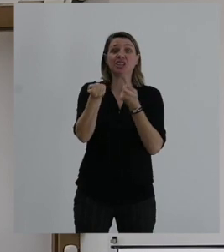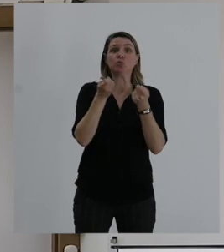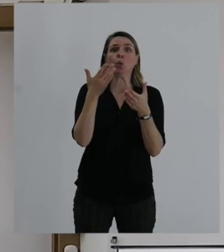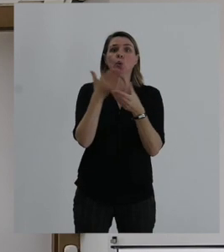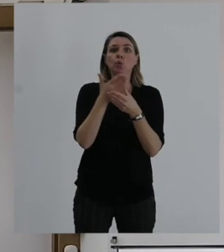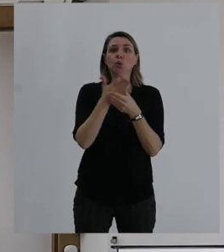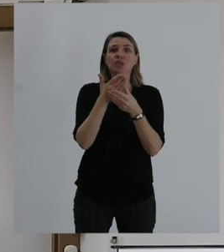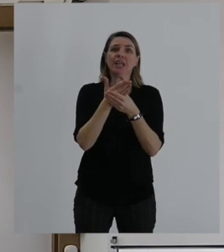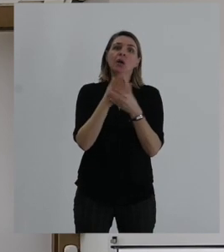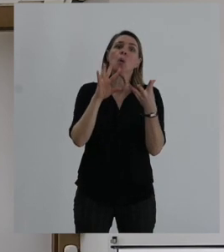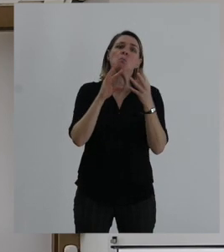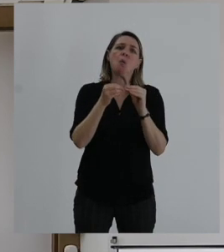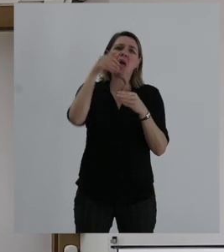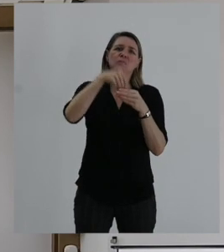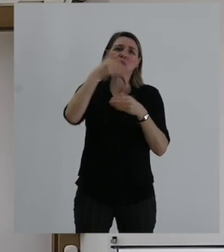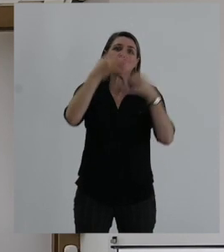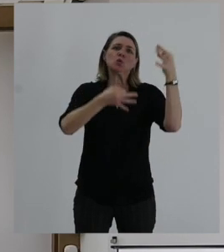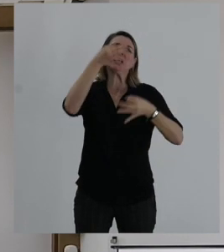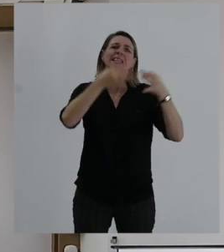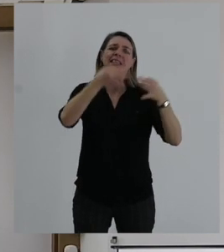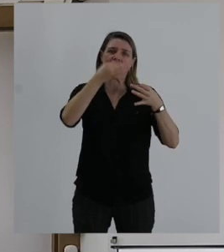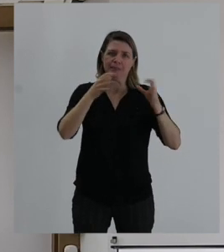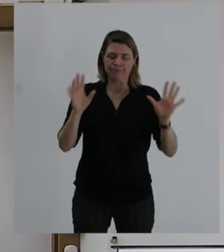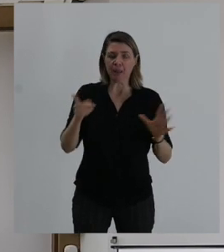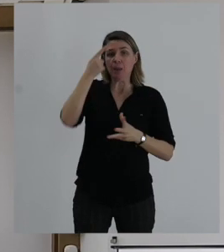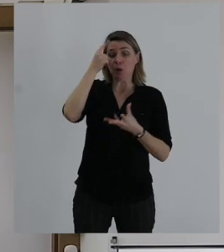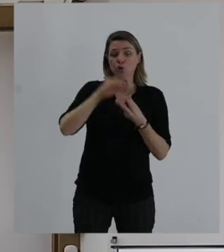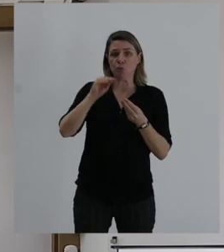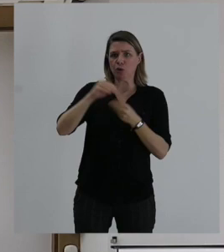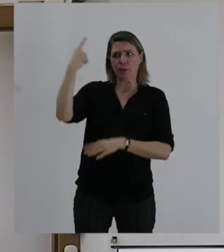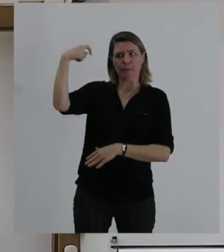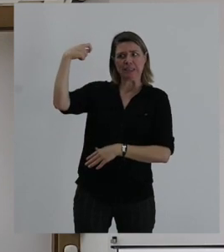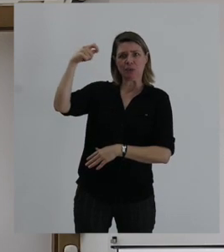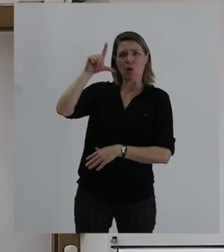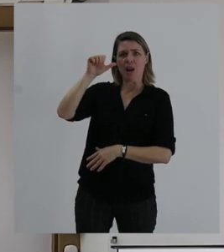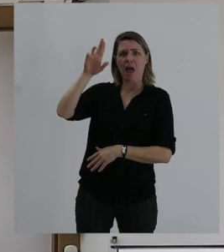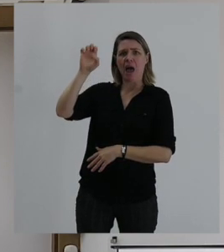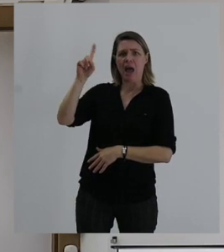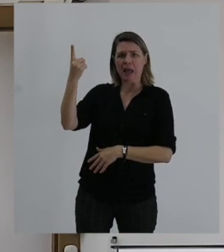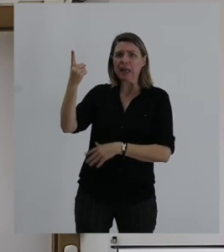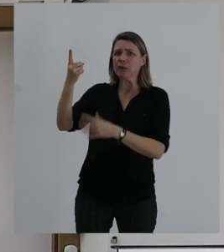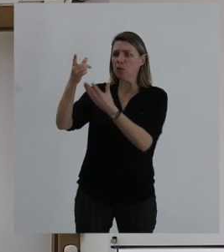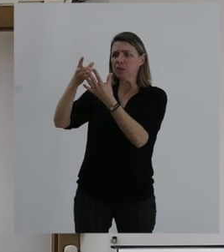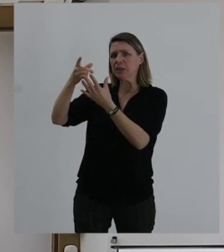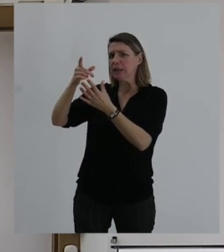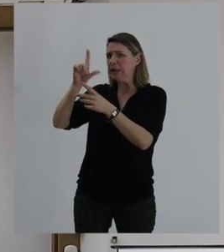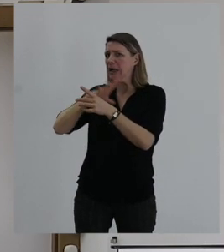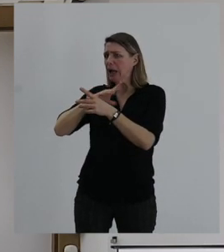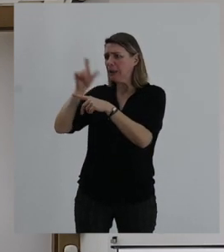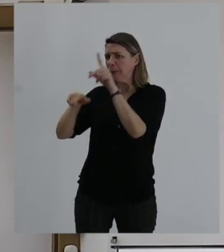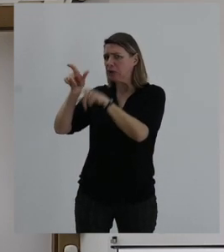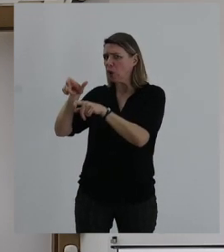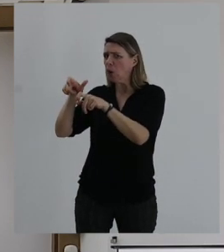dossiers litigieux, des dossiers juridiques. Je me demande si le président Larré est bien entouré par sa cellule